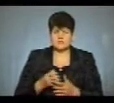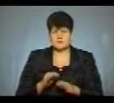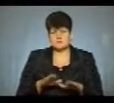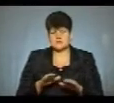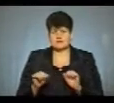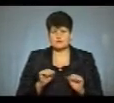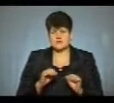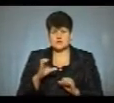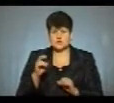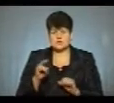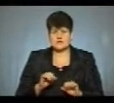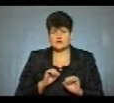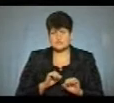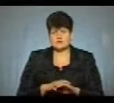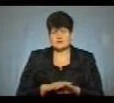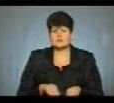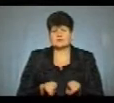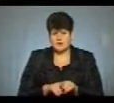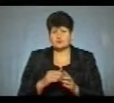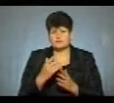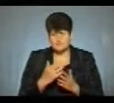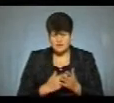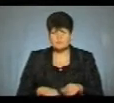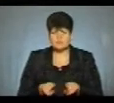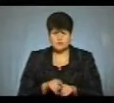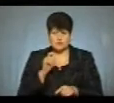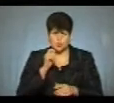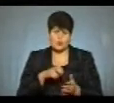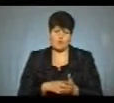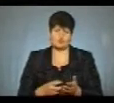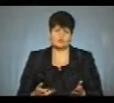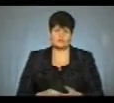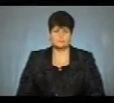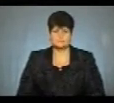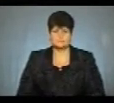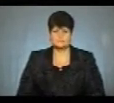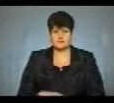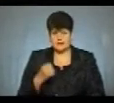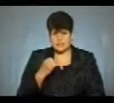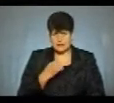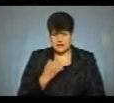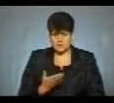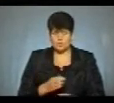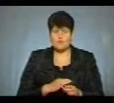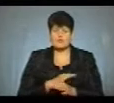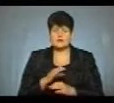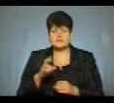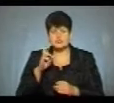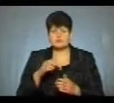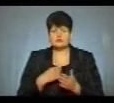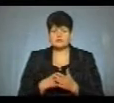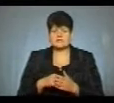місцеве управління соціального захисту. Так само відомостями через Укрпошту. Дякую. У проєкті державного бюджету